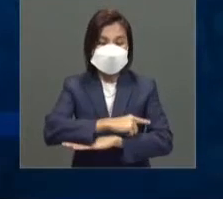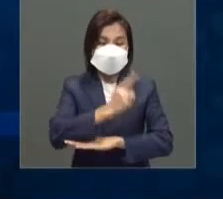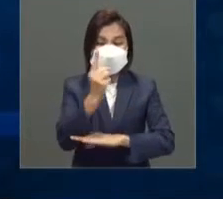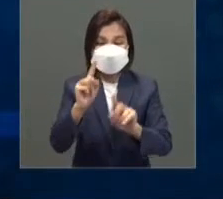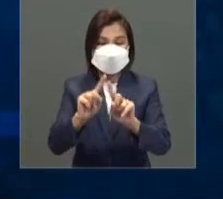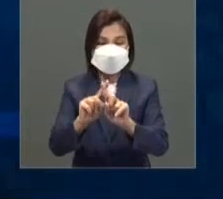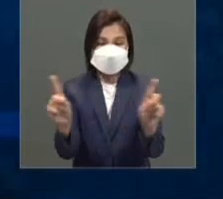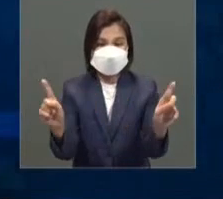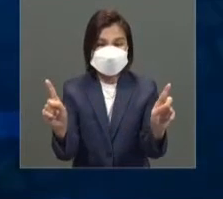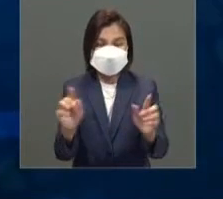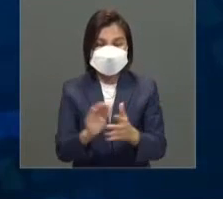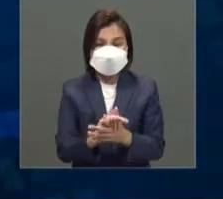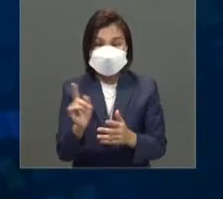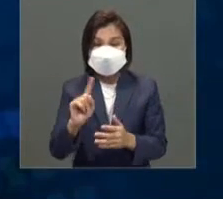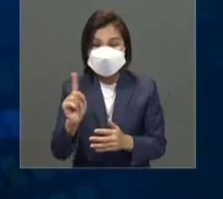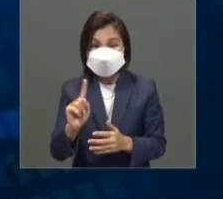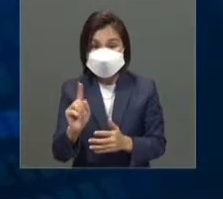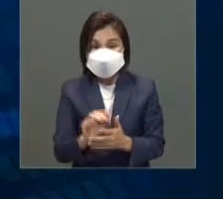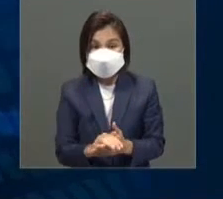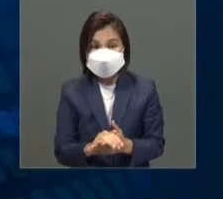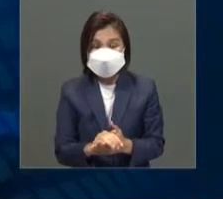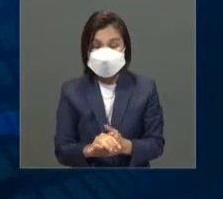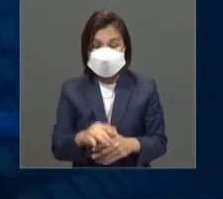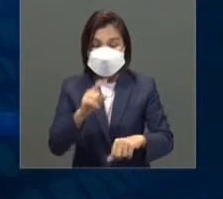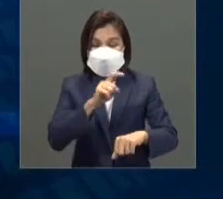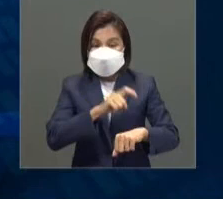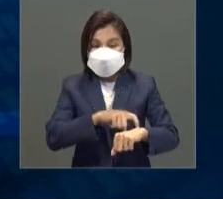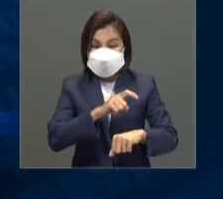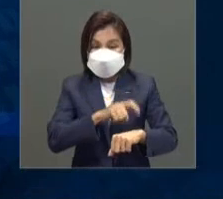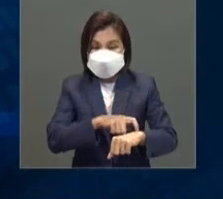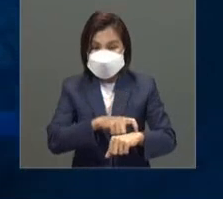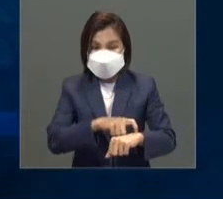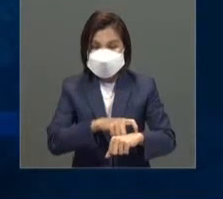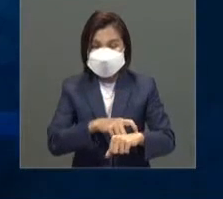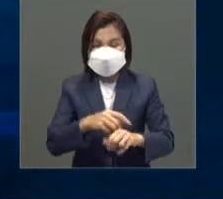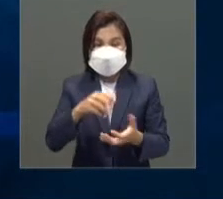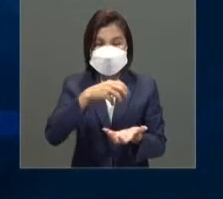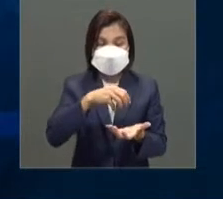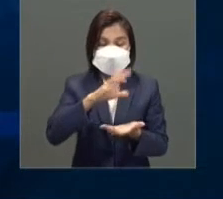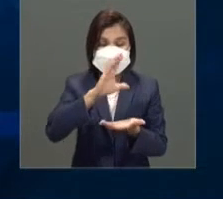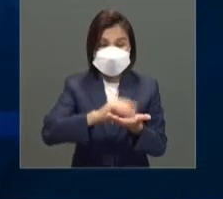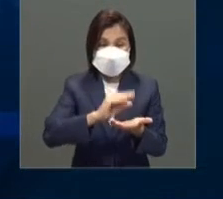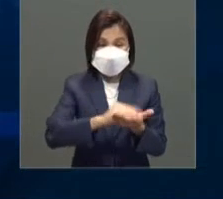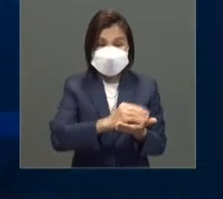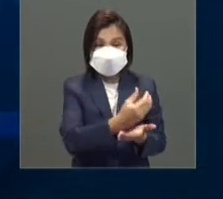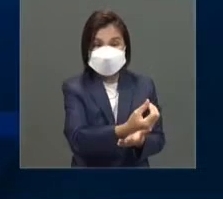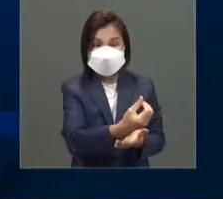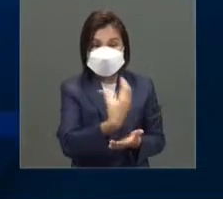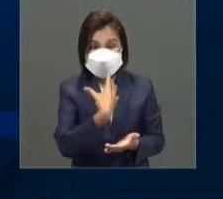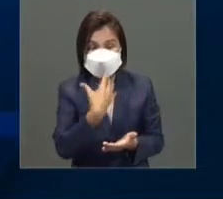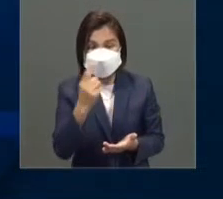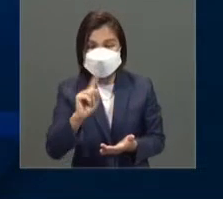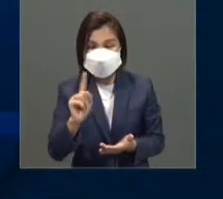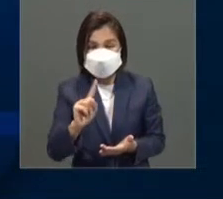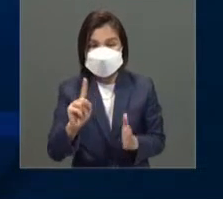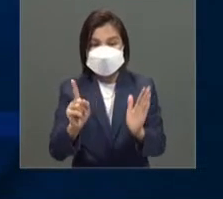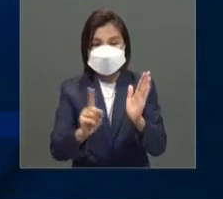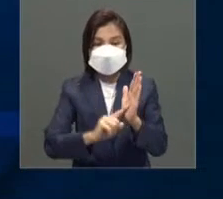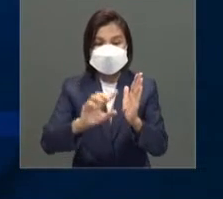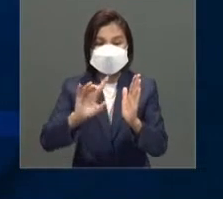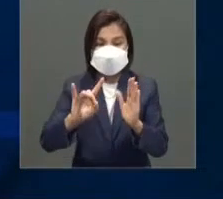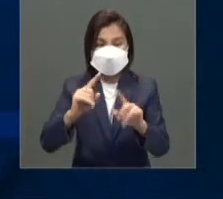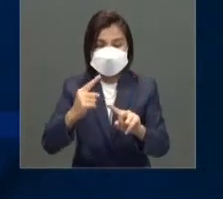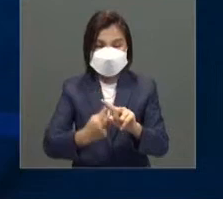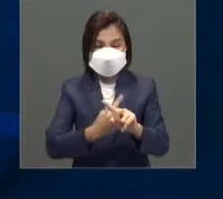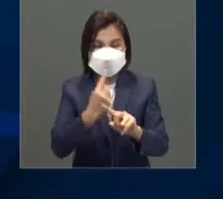แยะให้เห็นว่าในจุดเวลาที่เราได้รับรายงานเรื่องของเหตุการณ์ไม่พึงประสงค์ก็คือเมื่อวันที่8สิงหาคม